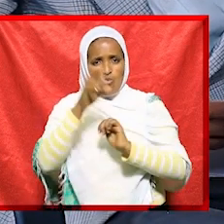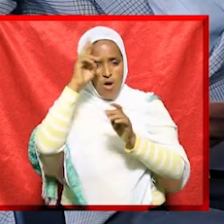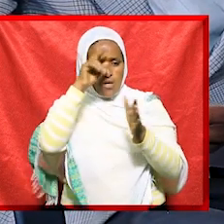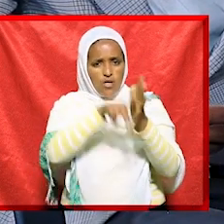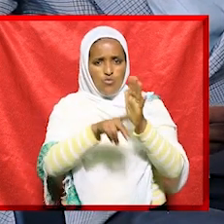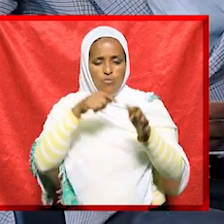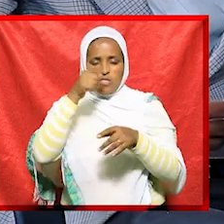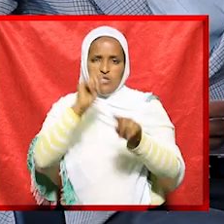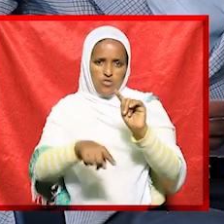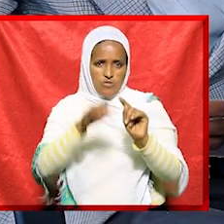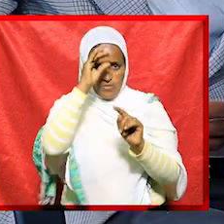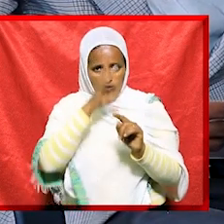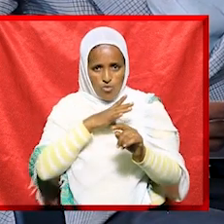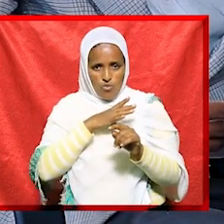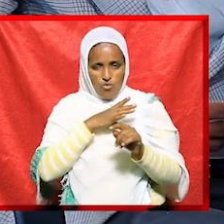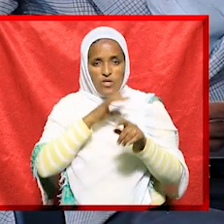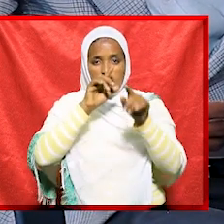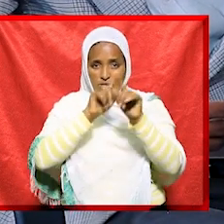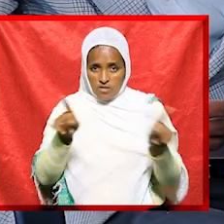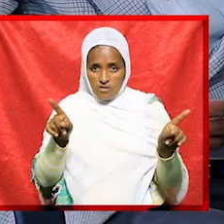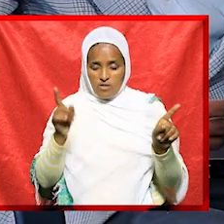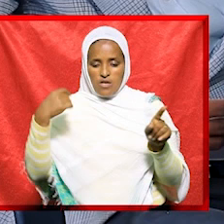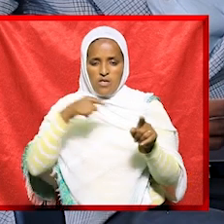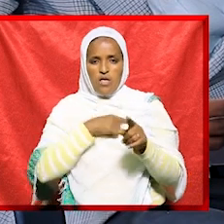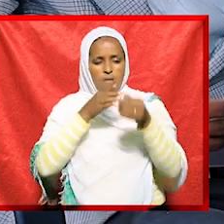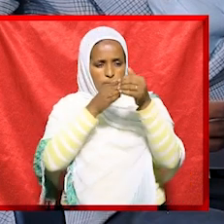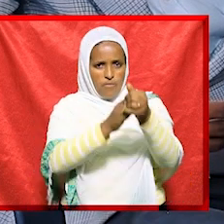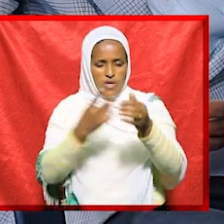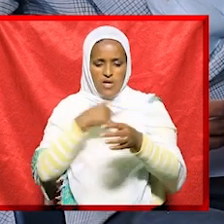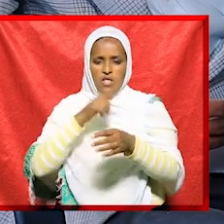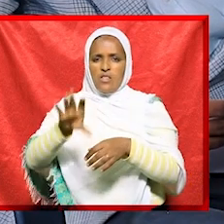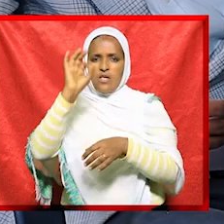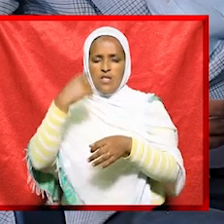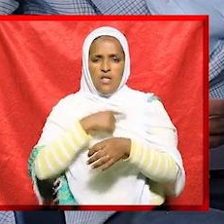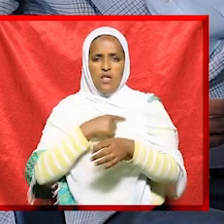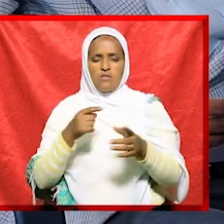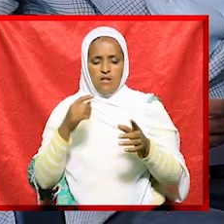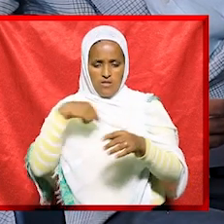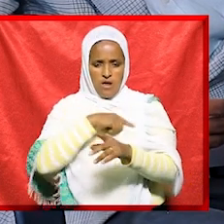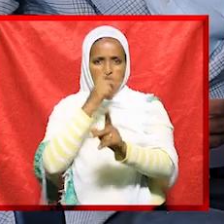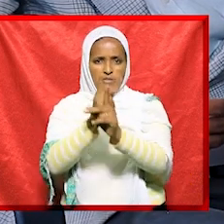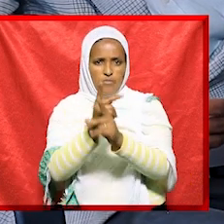ዩጋንዳ ይገደሉ ማለት አንችልም። ሰው ግን እኛን የሚመራን ከእኛ የተገኘ የእኛን እሴትና